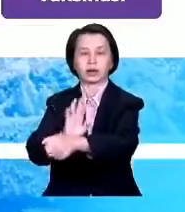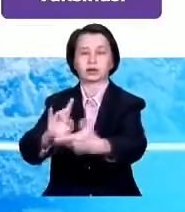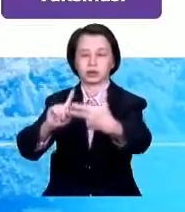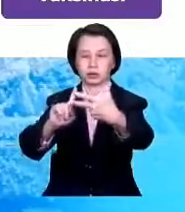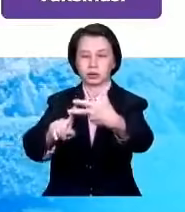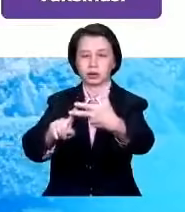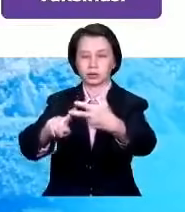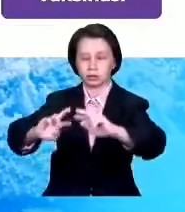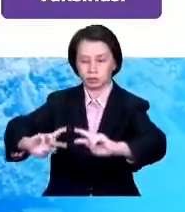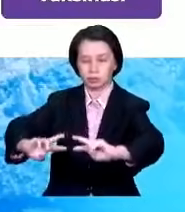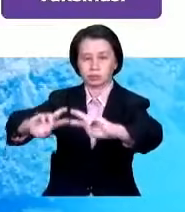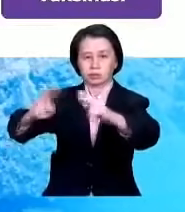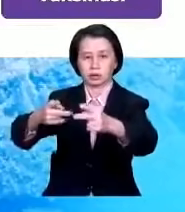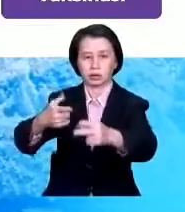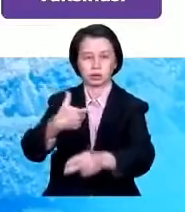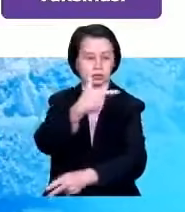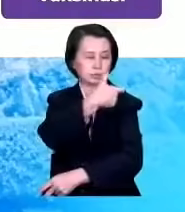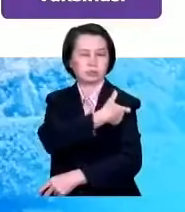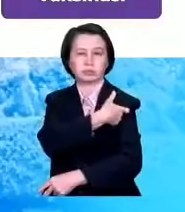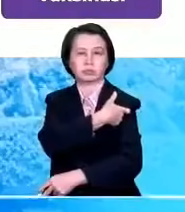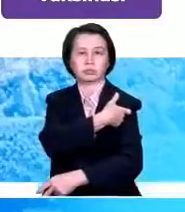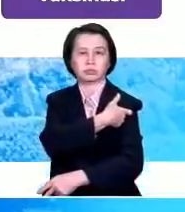dan meningkatkan vaksinasi.